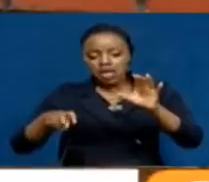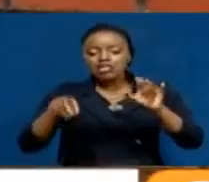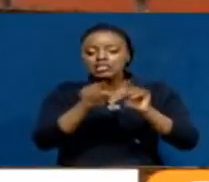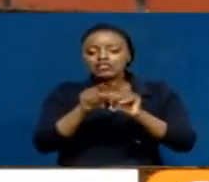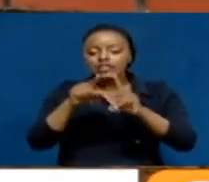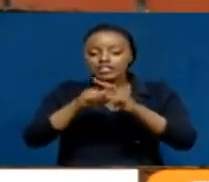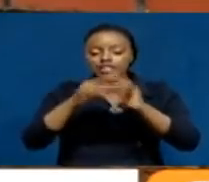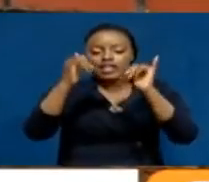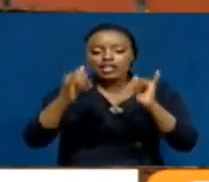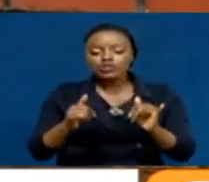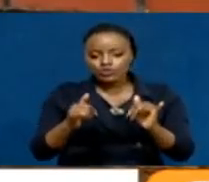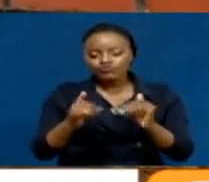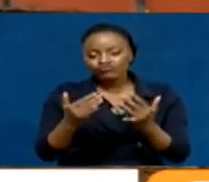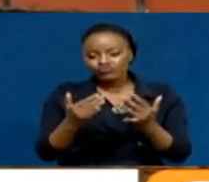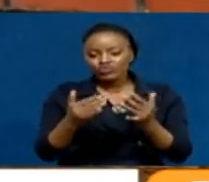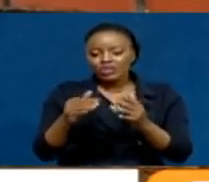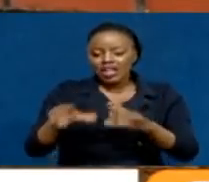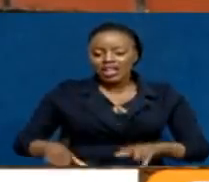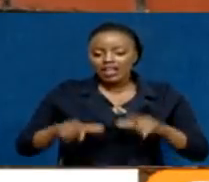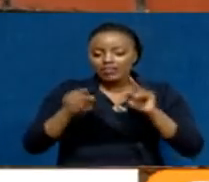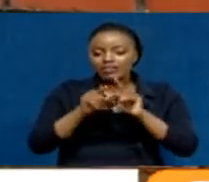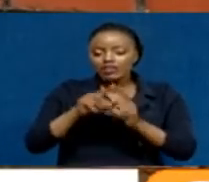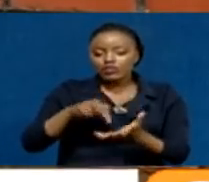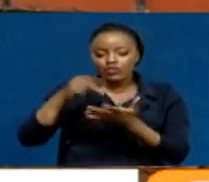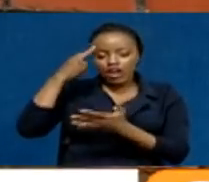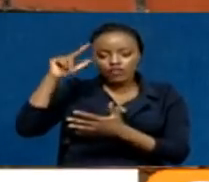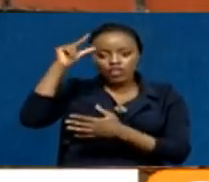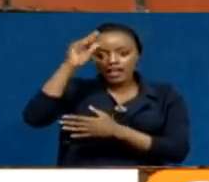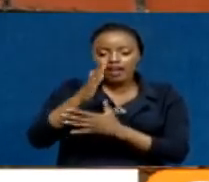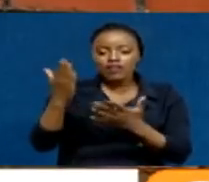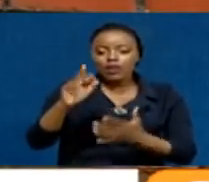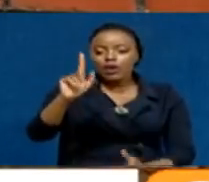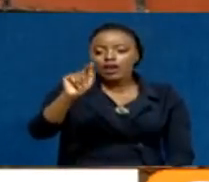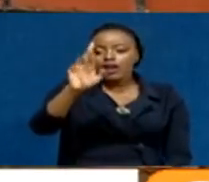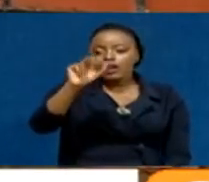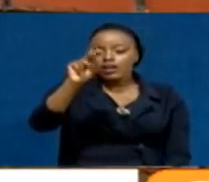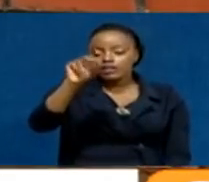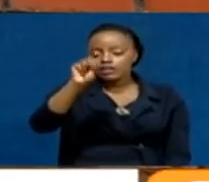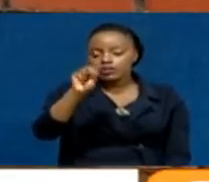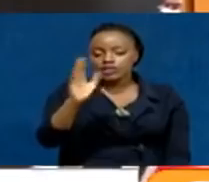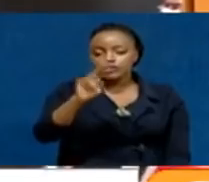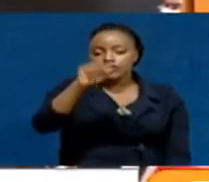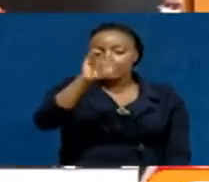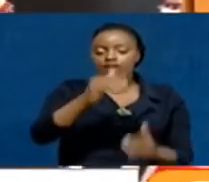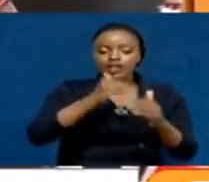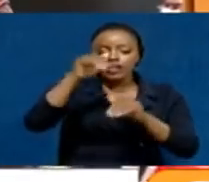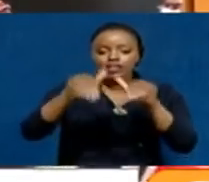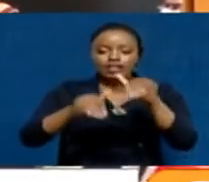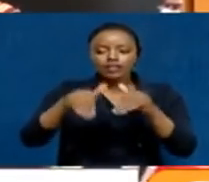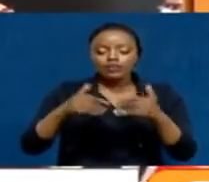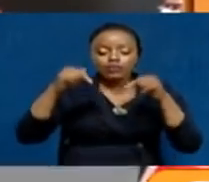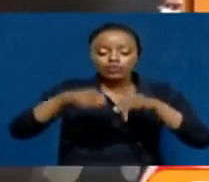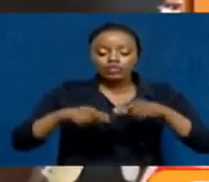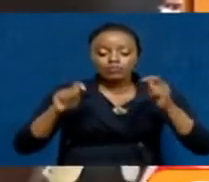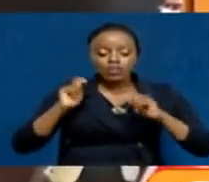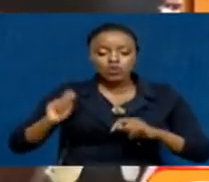mkoa na kuanza ukurasa mpya ya kuwania kiti cha ugavana cha kaunti ya Trans Nzoia kwenye uchaguzi mkuu ujao. Mimi natoa uniform